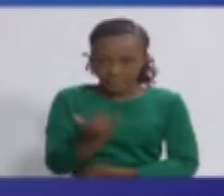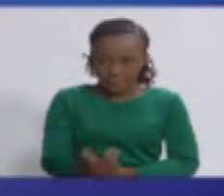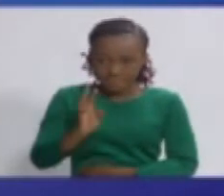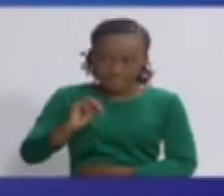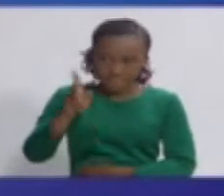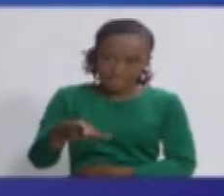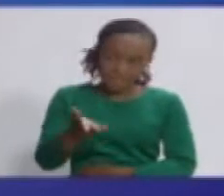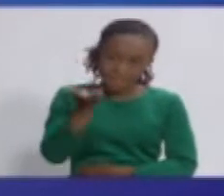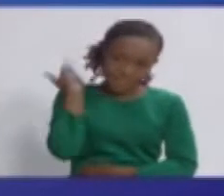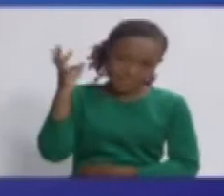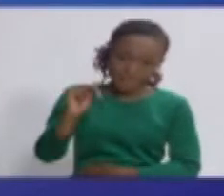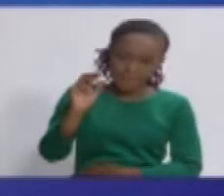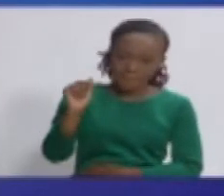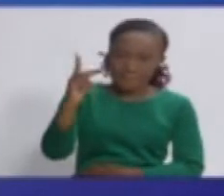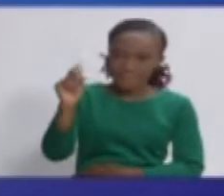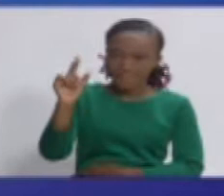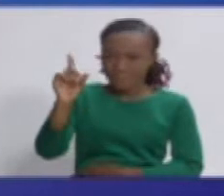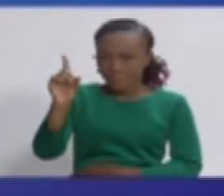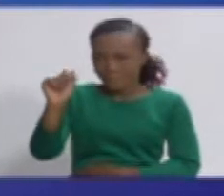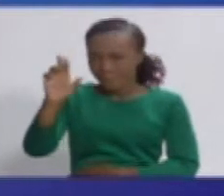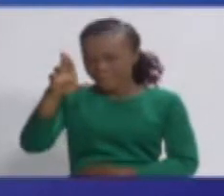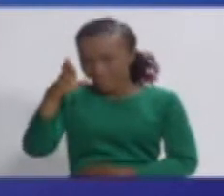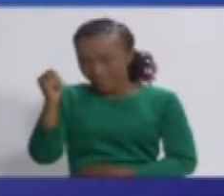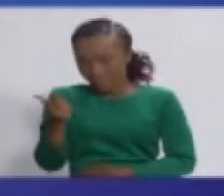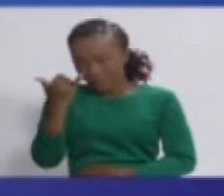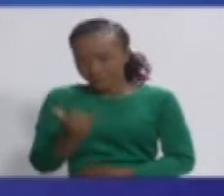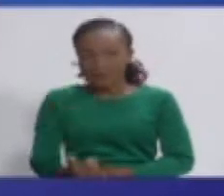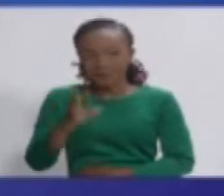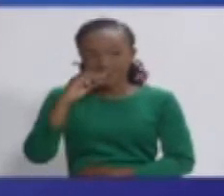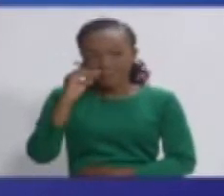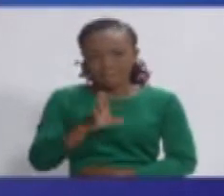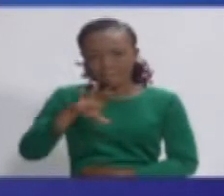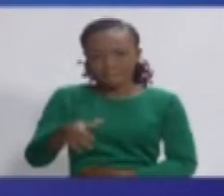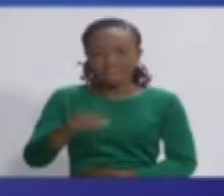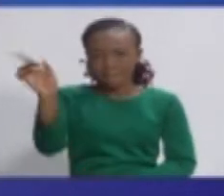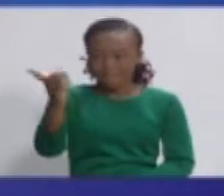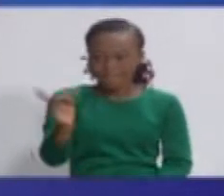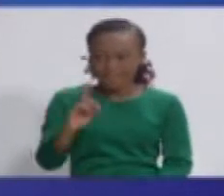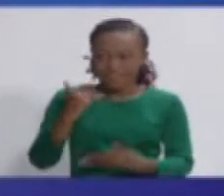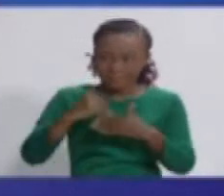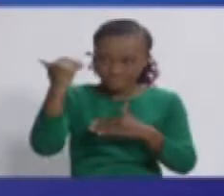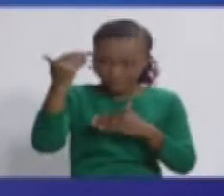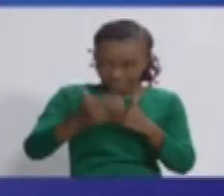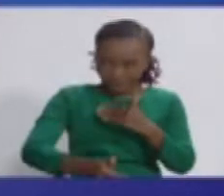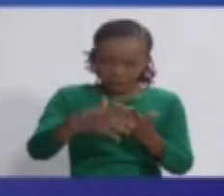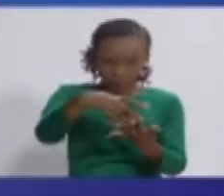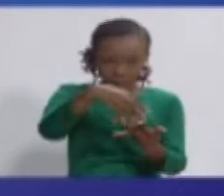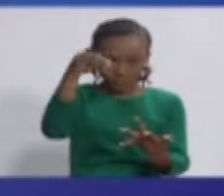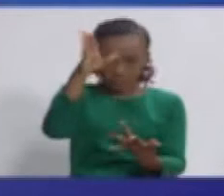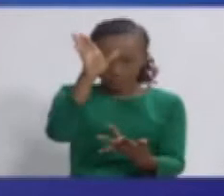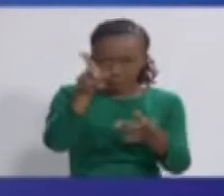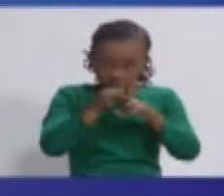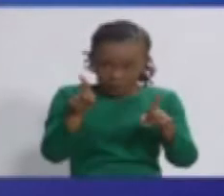wa Makadara Ben Mutura sasa ndiye speaker wa bunge la kaunti ya Nairobi baada ya kuchaguliwa na